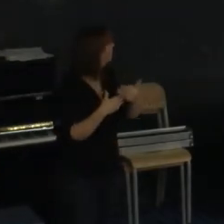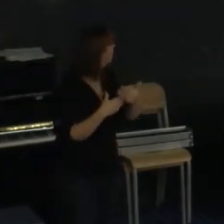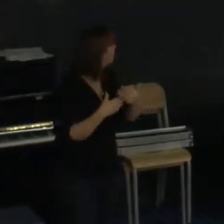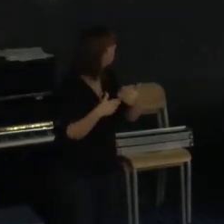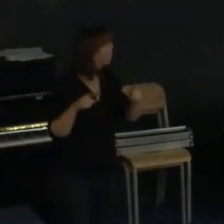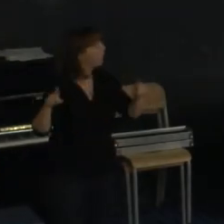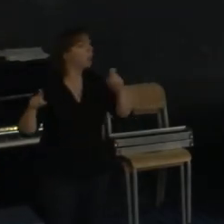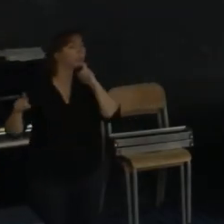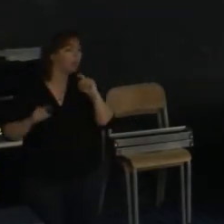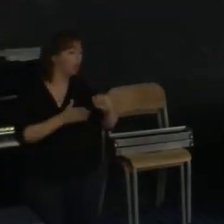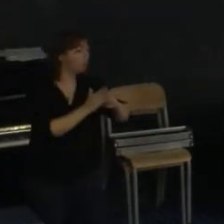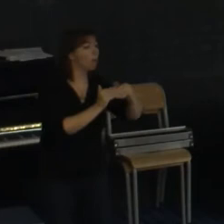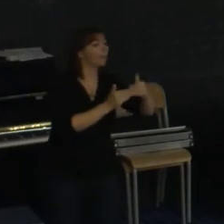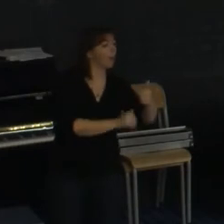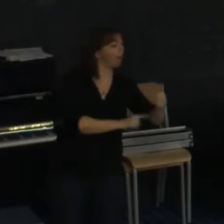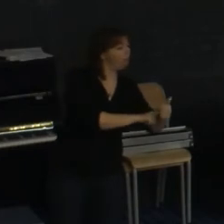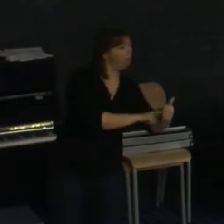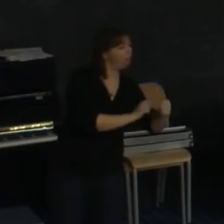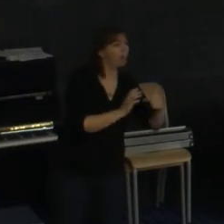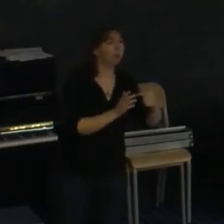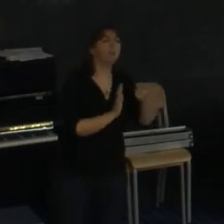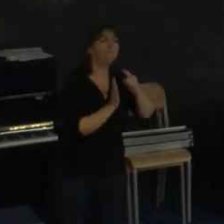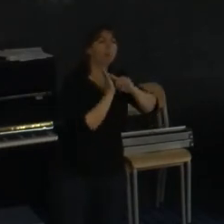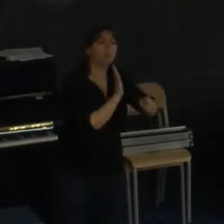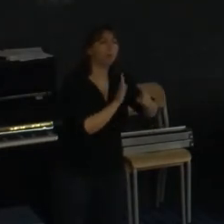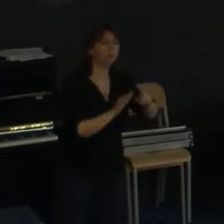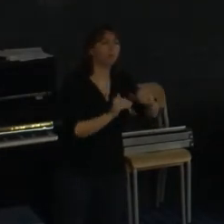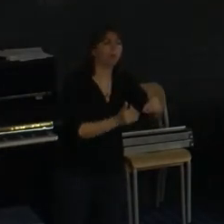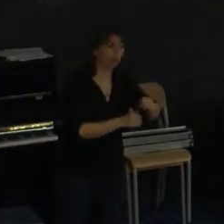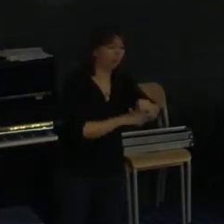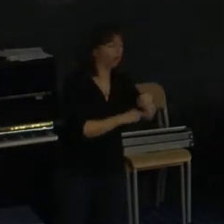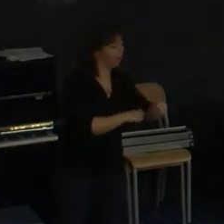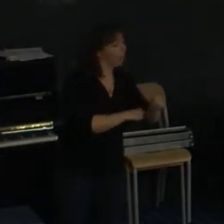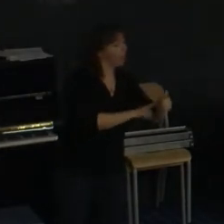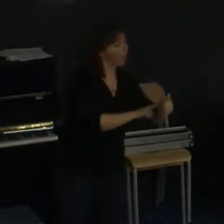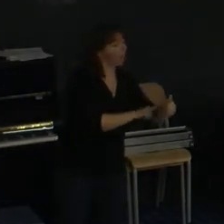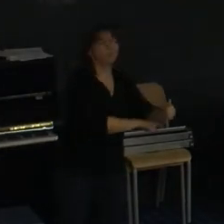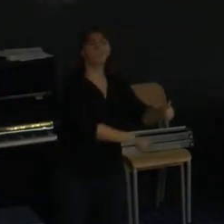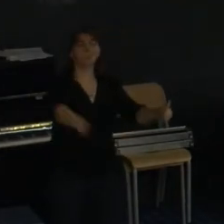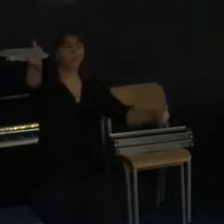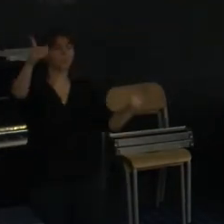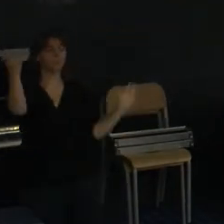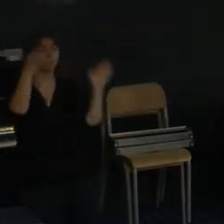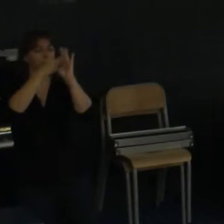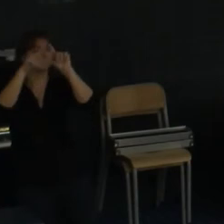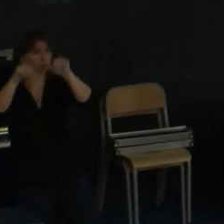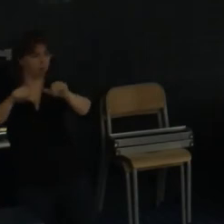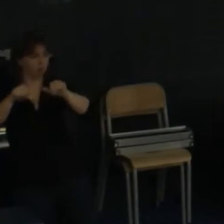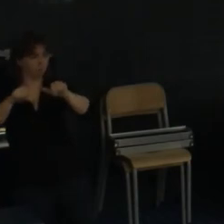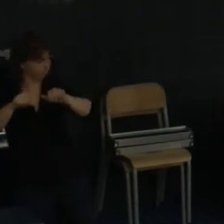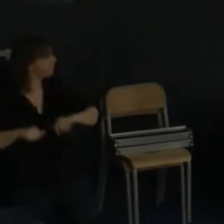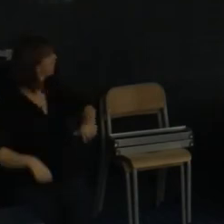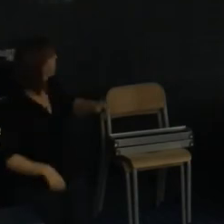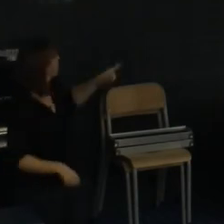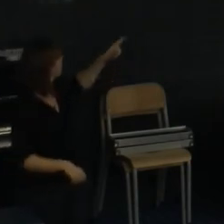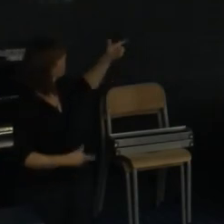est donné par la fonction break, la commande break. De cette manière-là, on peut commencer vraiment à travailler sur un identifiant de breakpoint. Alors, là,